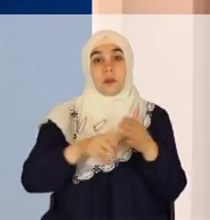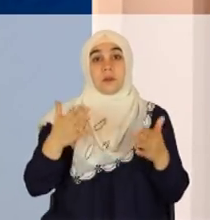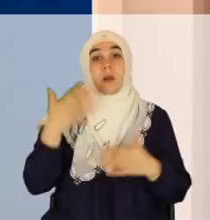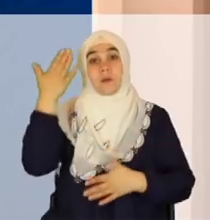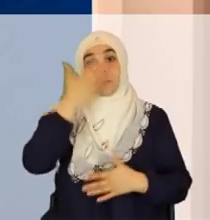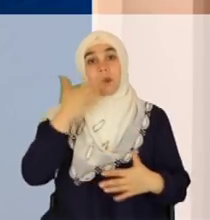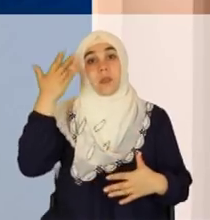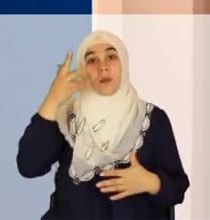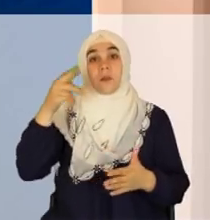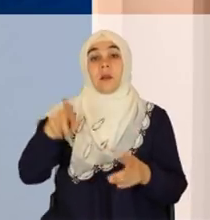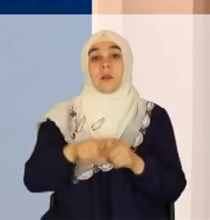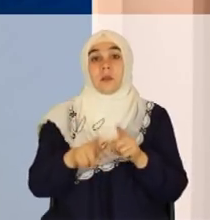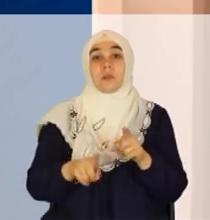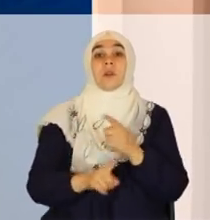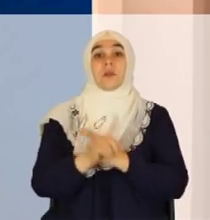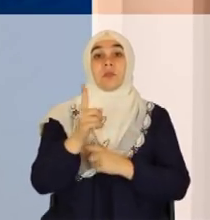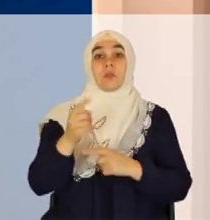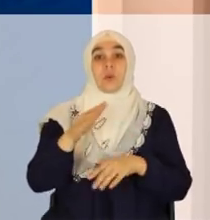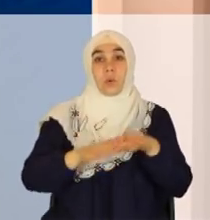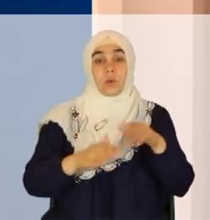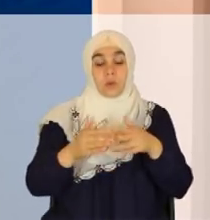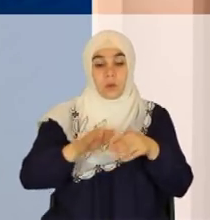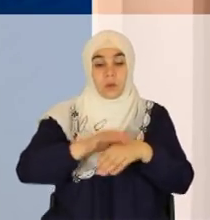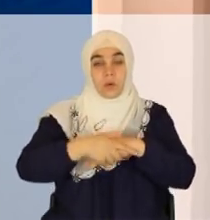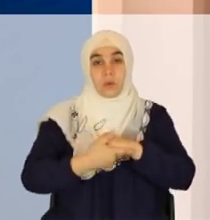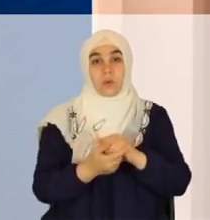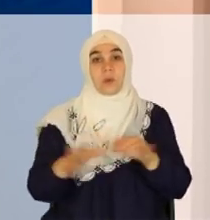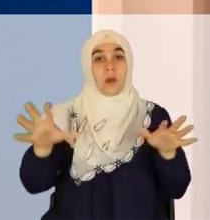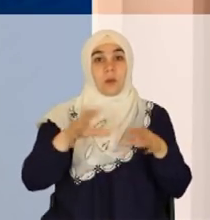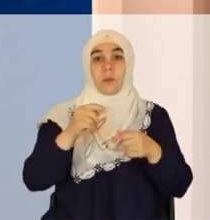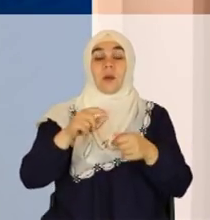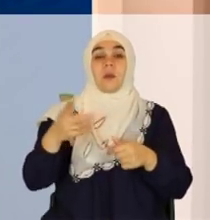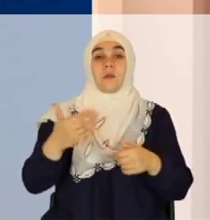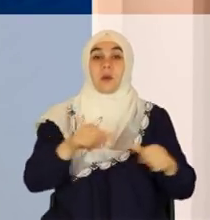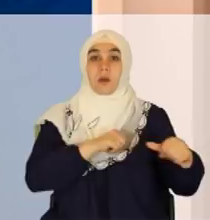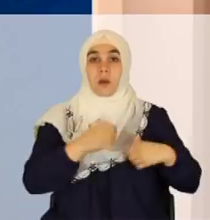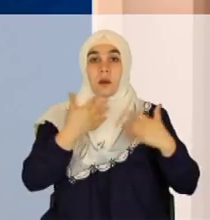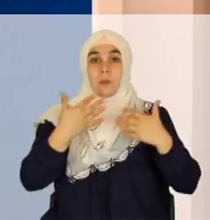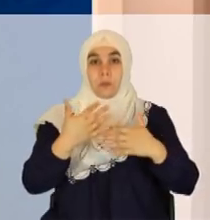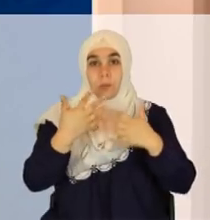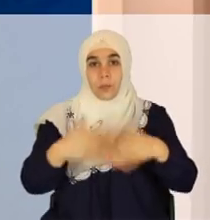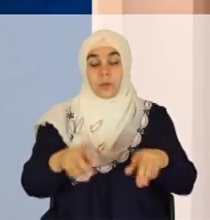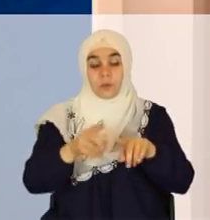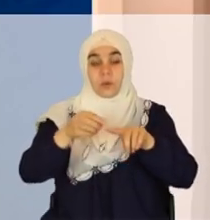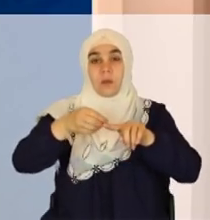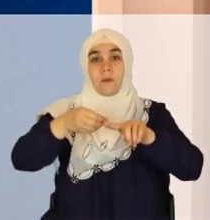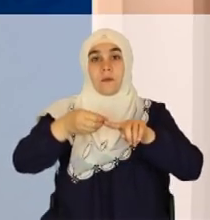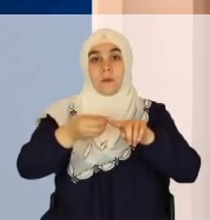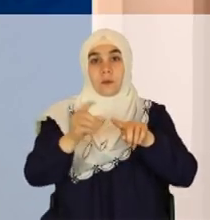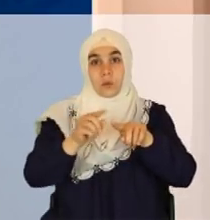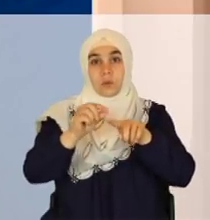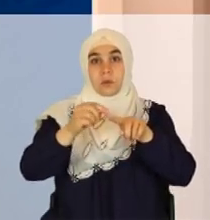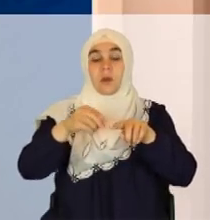kılıçını niyet kılıp başlasa ve korunu yusa, koru dedi barca günahlar dökülerdi, hatta tırnağını astegeyim.